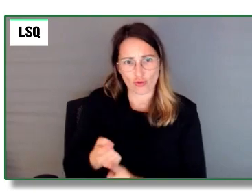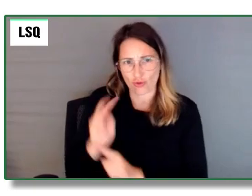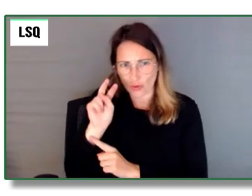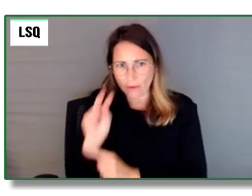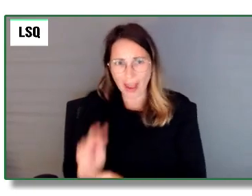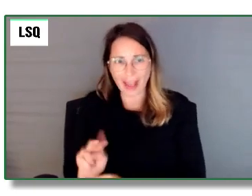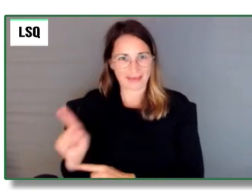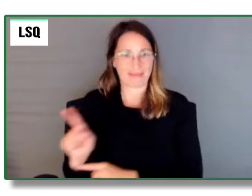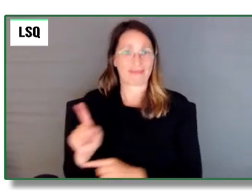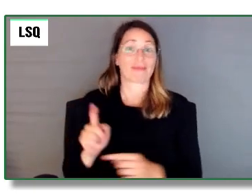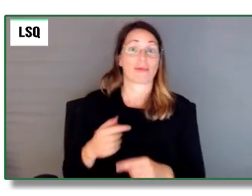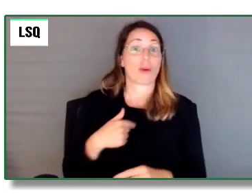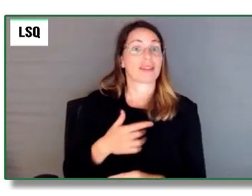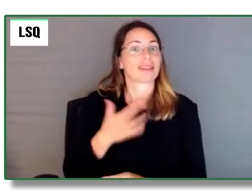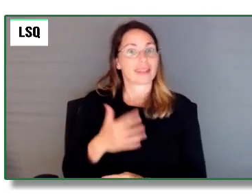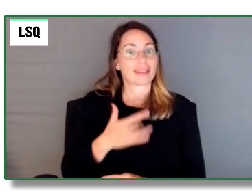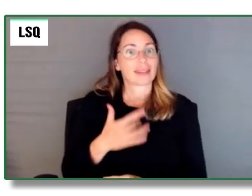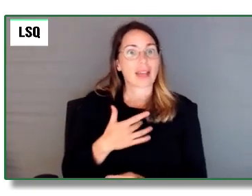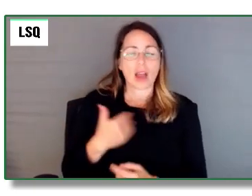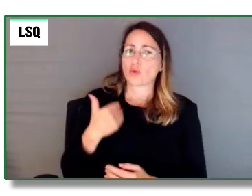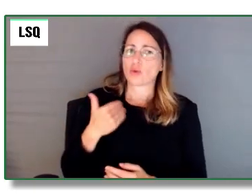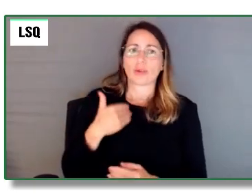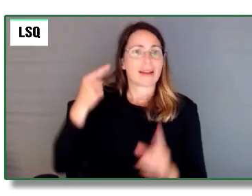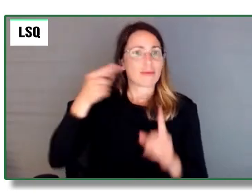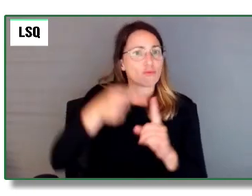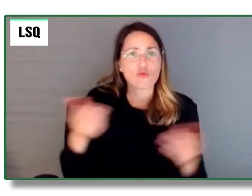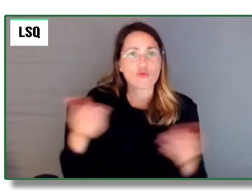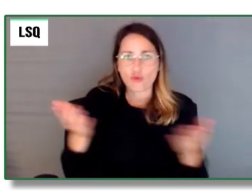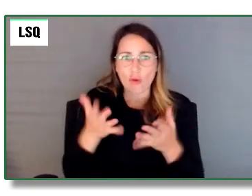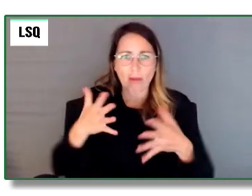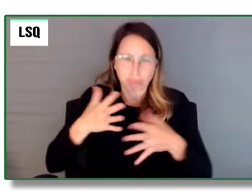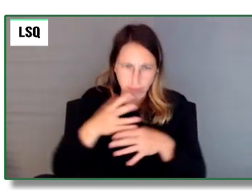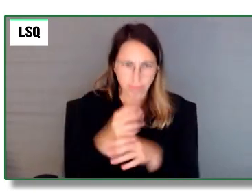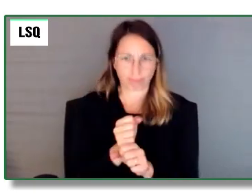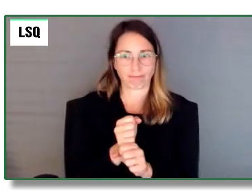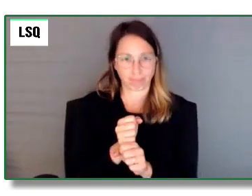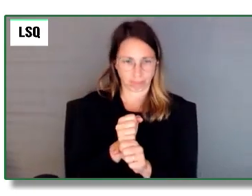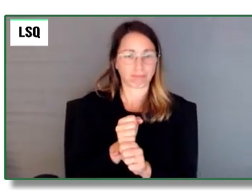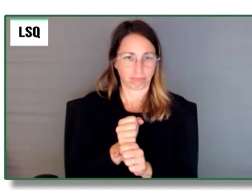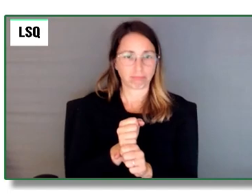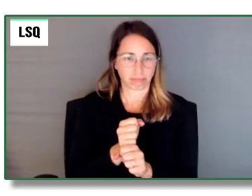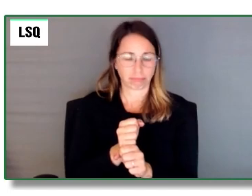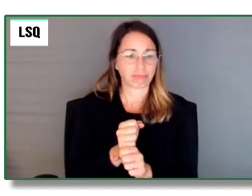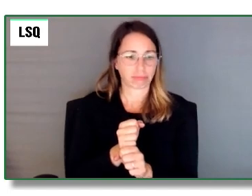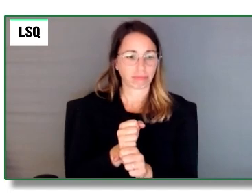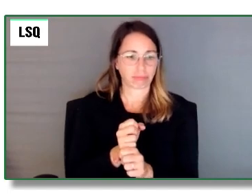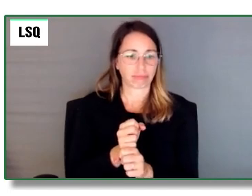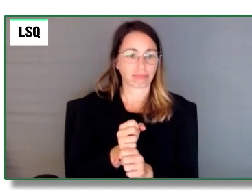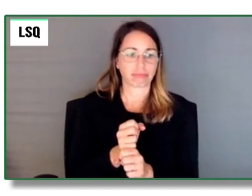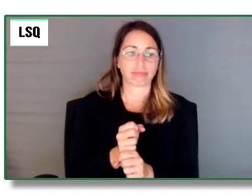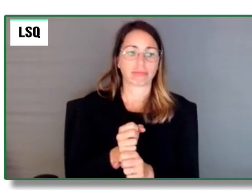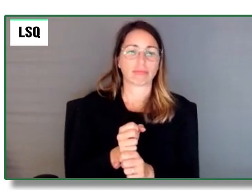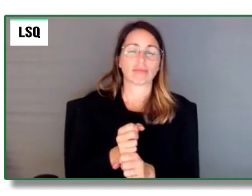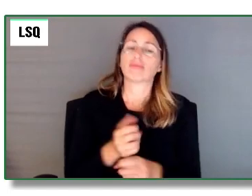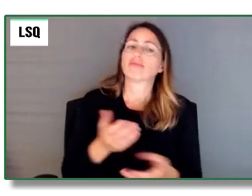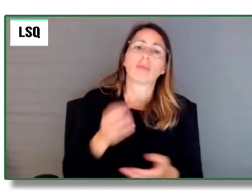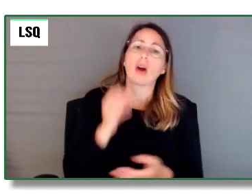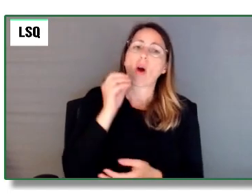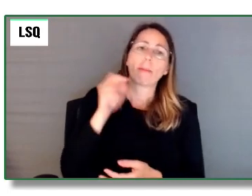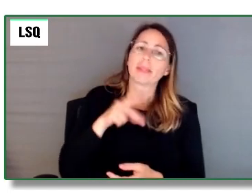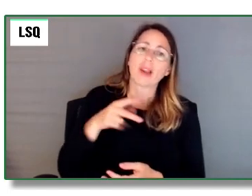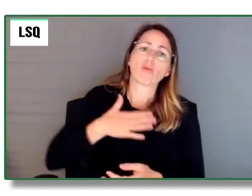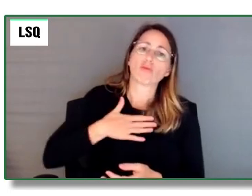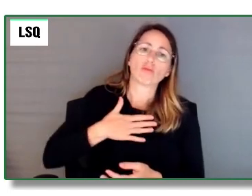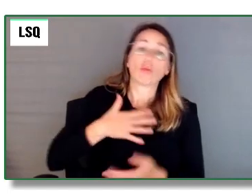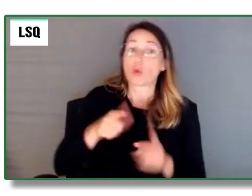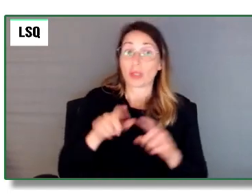Alors, je trouvais qu'il serait utile de résumer ce qui, selon notre équipe, étaient les 10 leçons